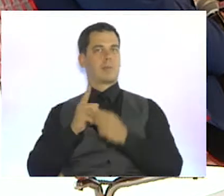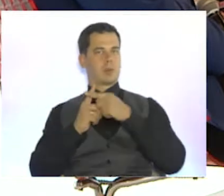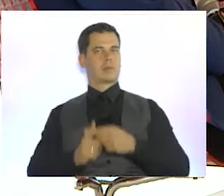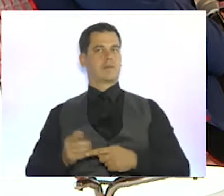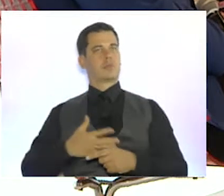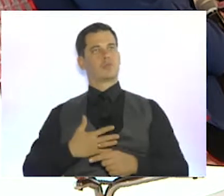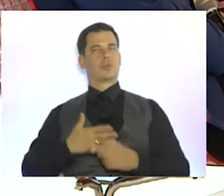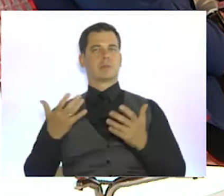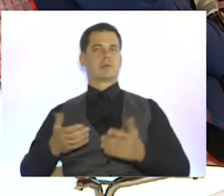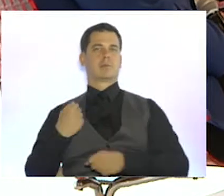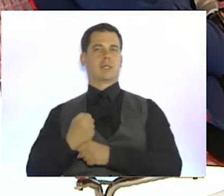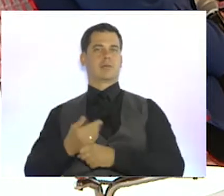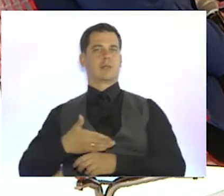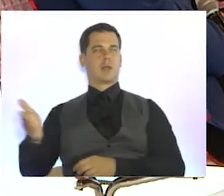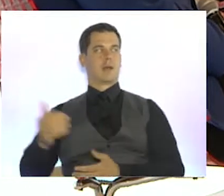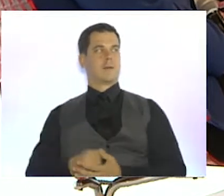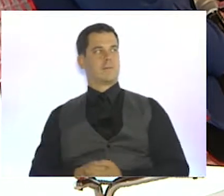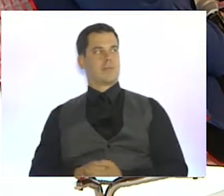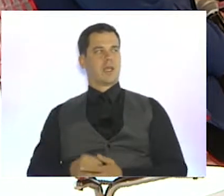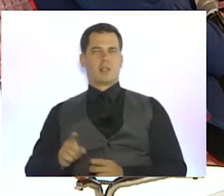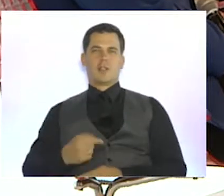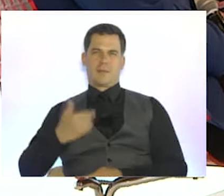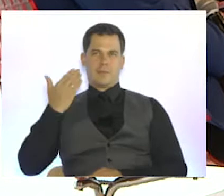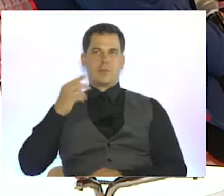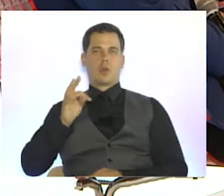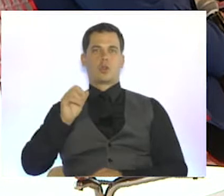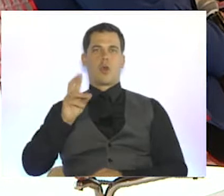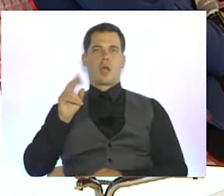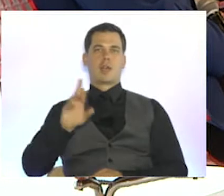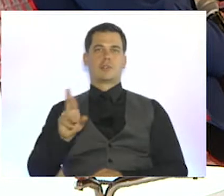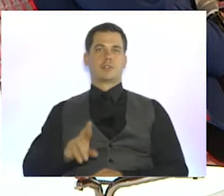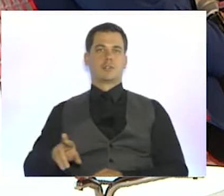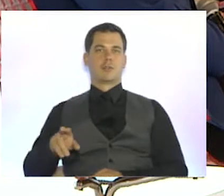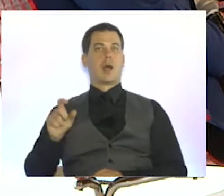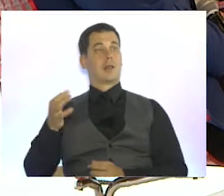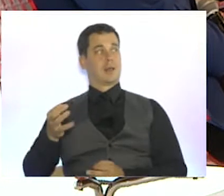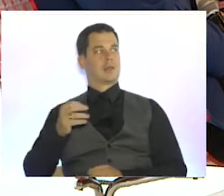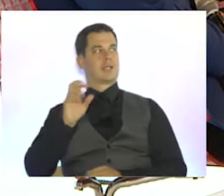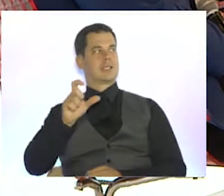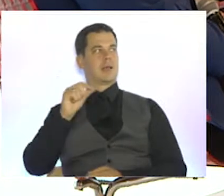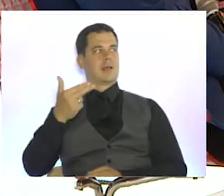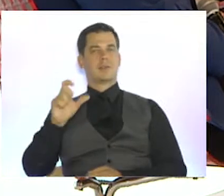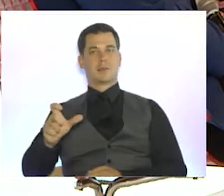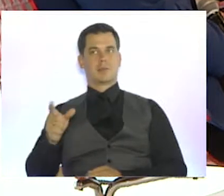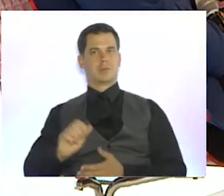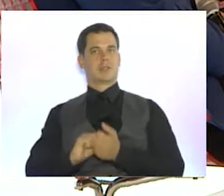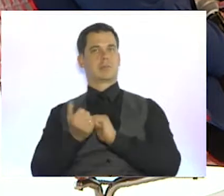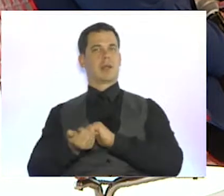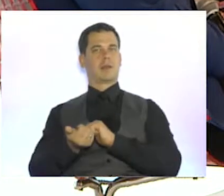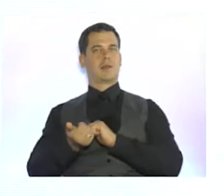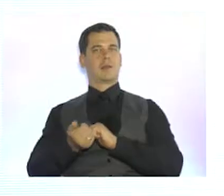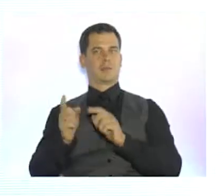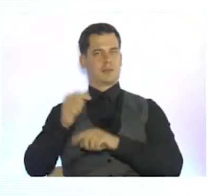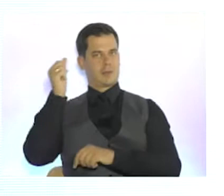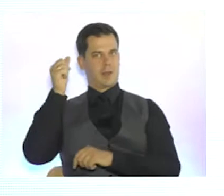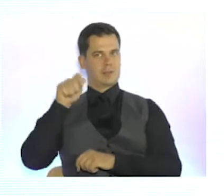pozytywnym podejściem do innowacji. Wiadomo, że kiedyś to był tokarz, dzisiaj to jest operator maszyny CNC, tak? Także to już zmienia się zupełnie nawet